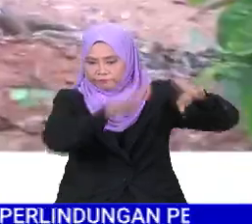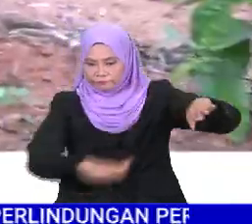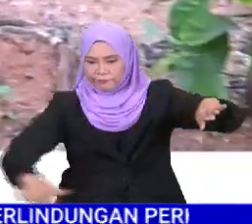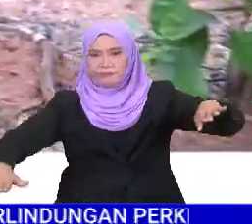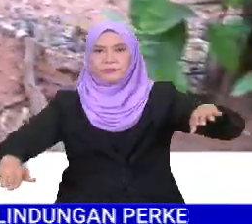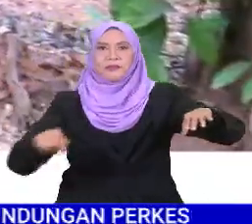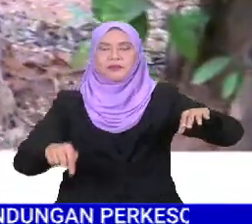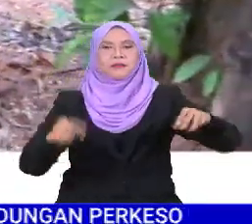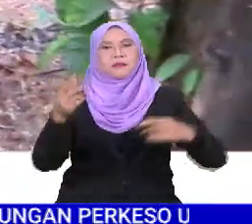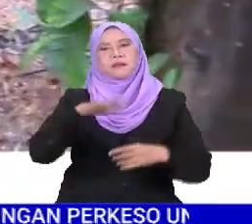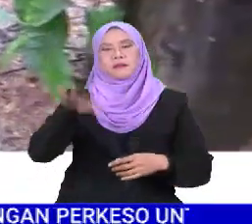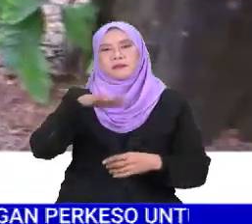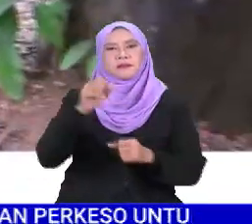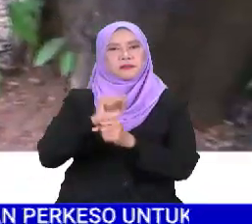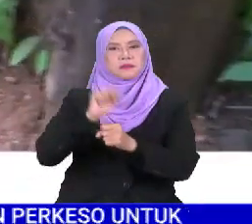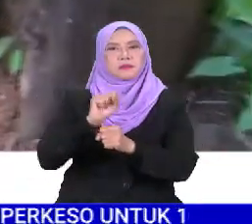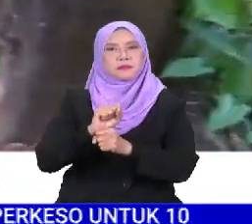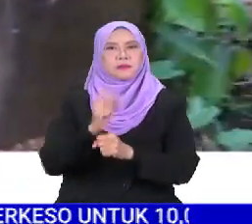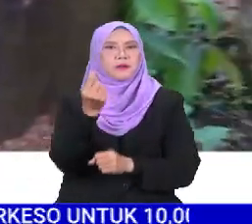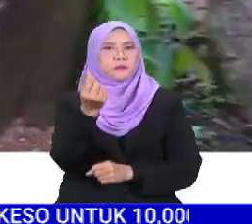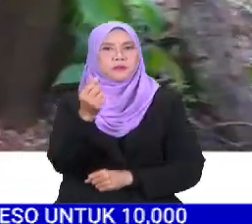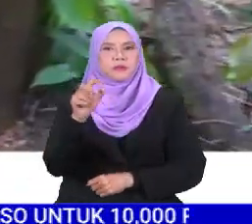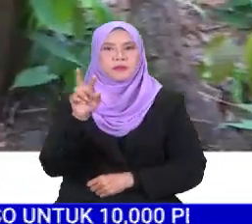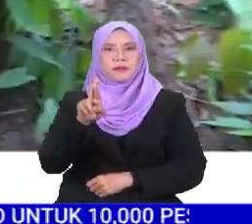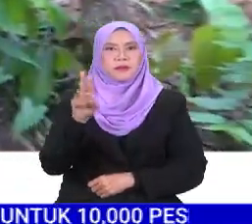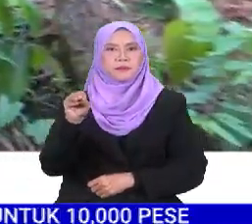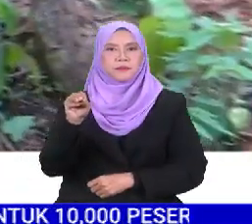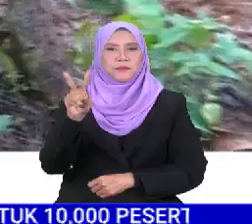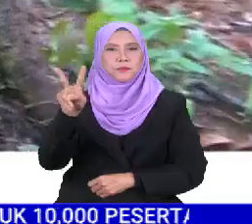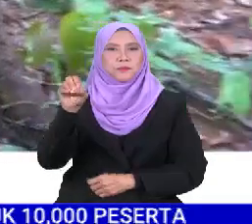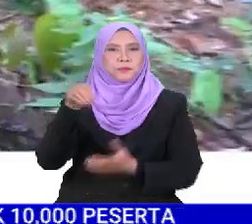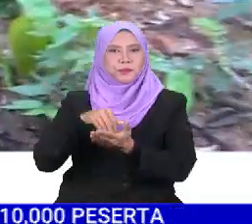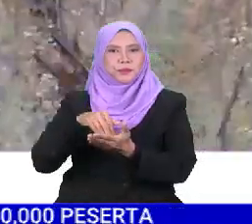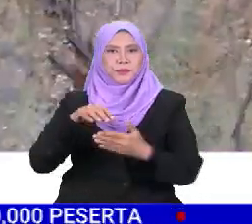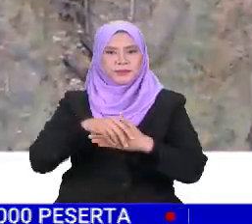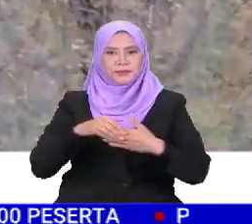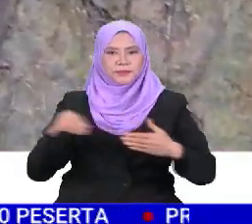yang dianggarkan kerja-kerja tersebut bernilai 20 RM 20.000